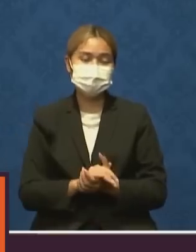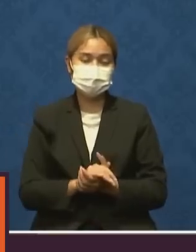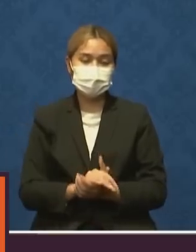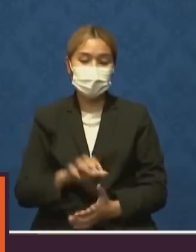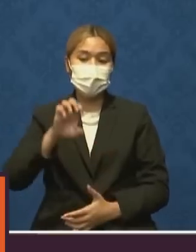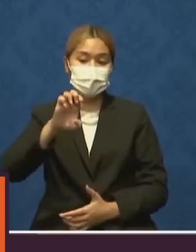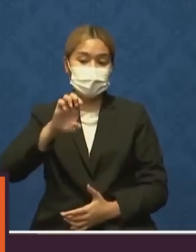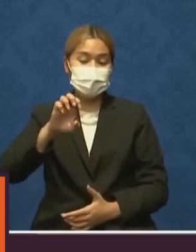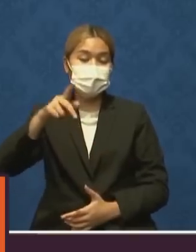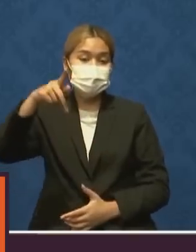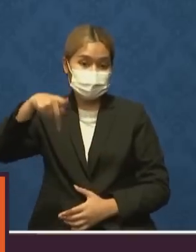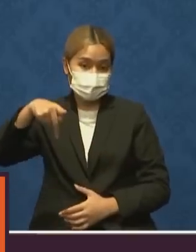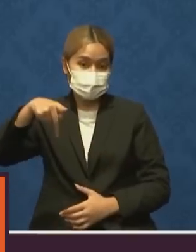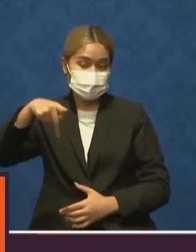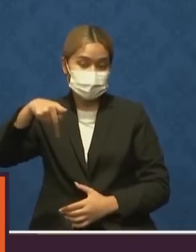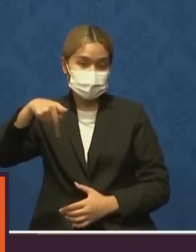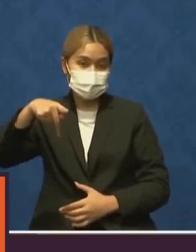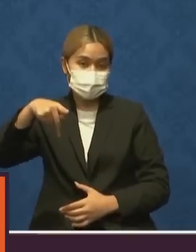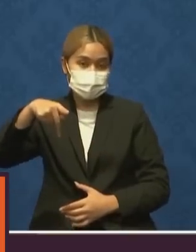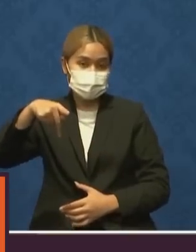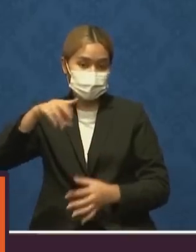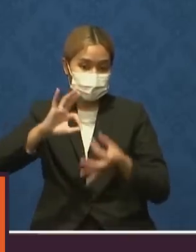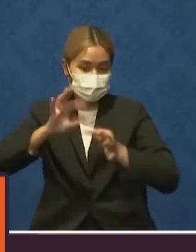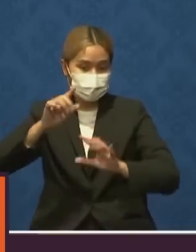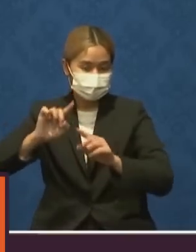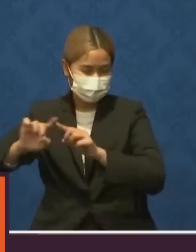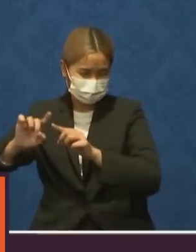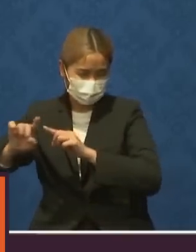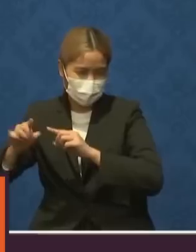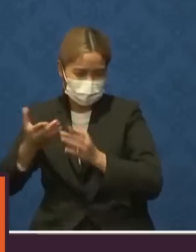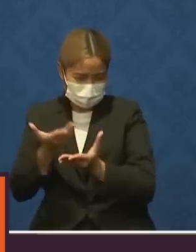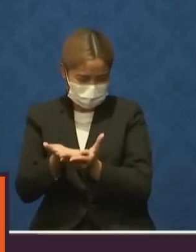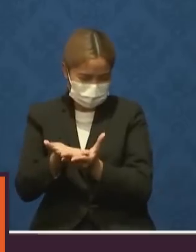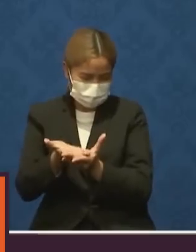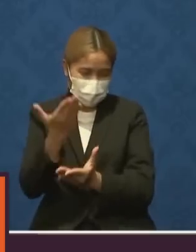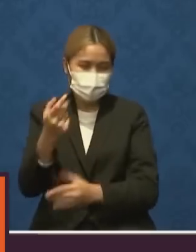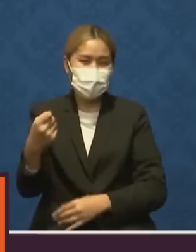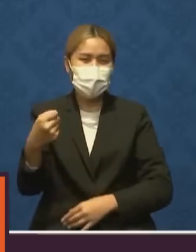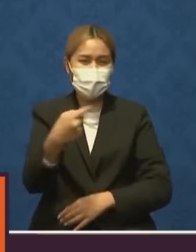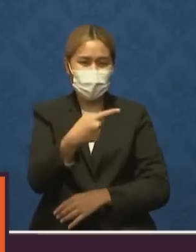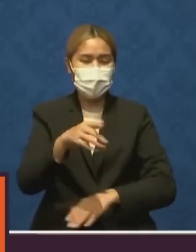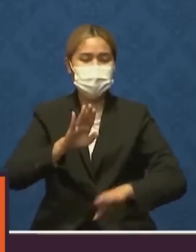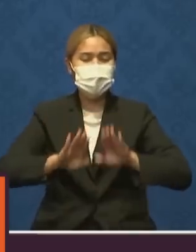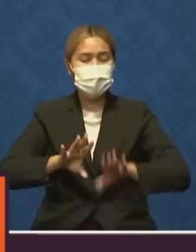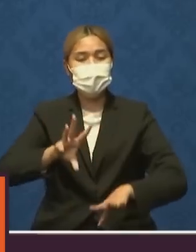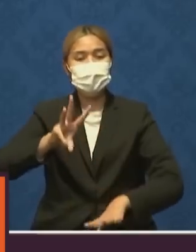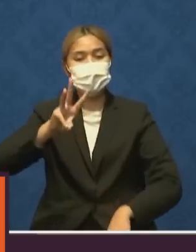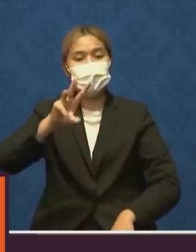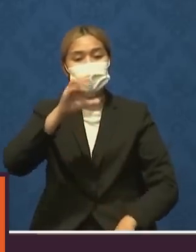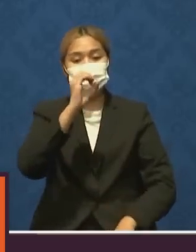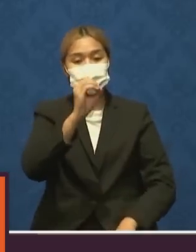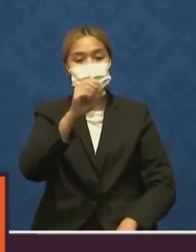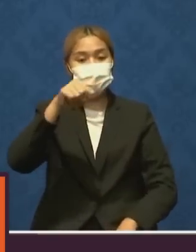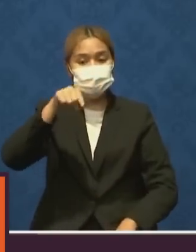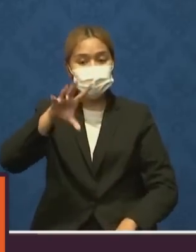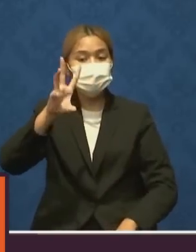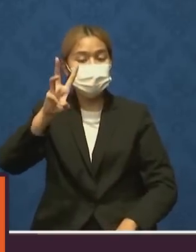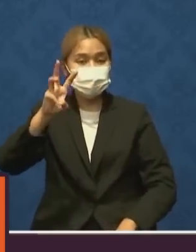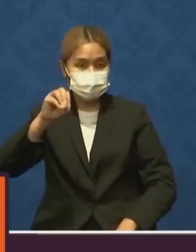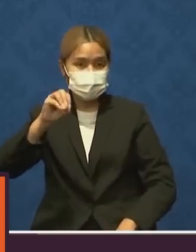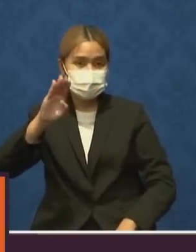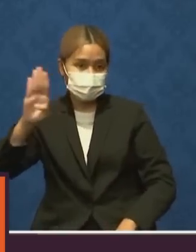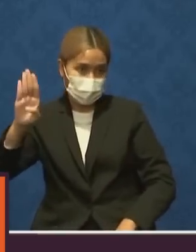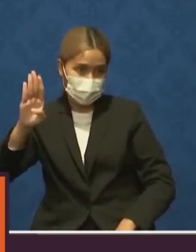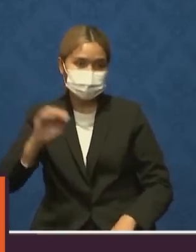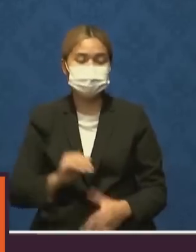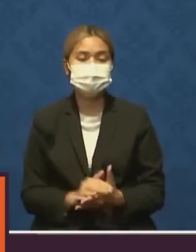ค่าเชื้อเพิง ก็แงกวาลไฟา IPP ที่เคยเปิดประมูลไปถึง 60 สตต่หน่วยนะครับ คประชน